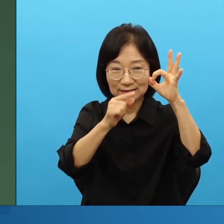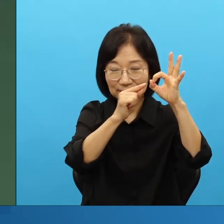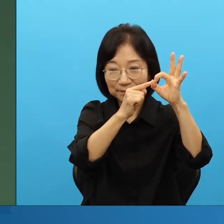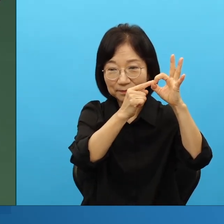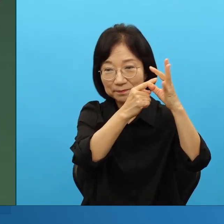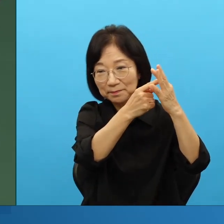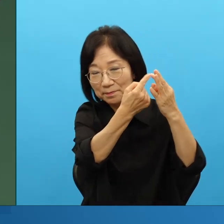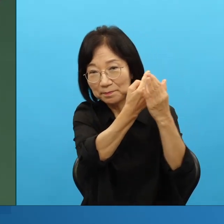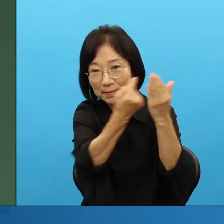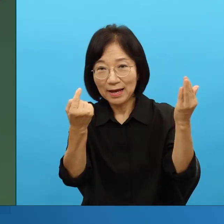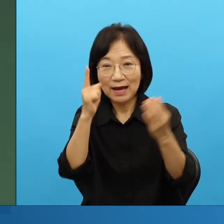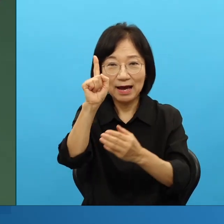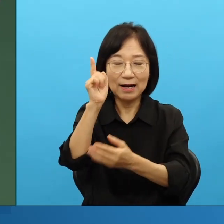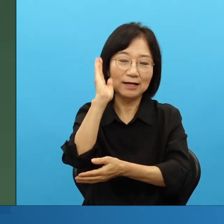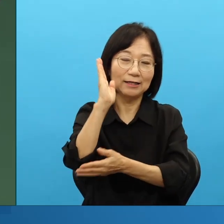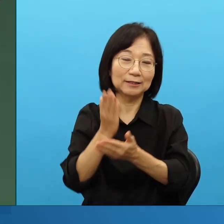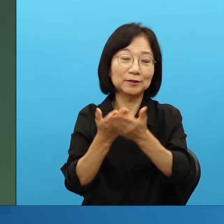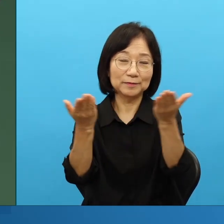在这十个奥秘当中，只举一个例子。